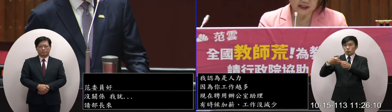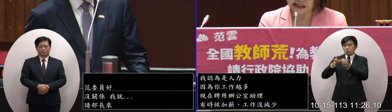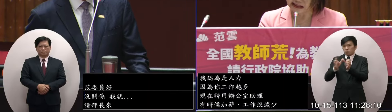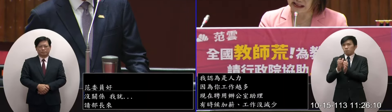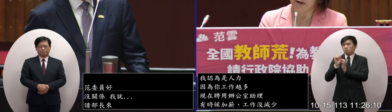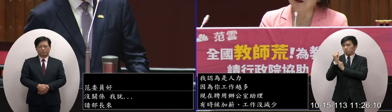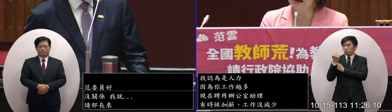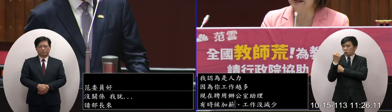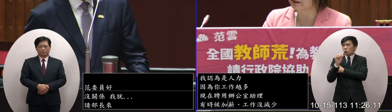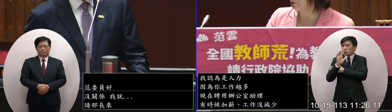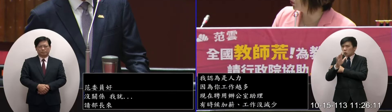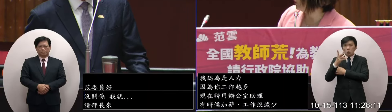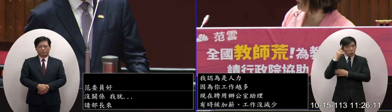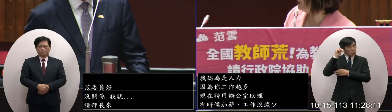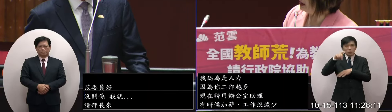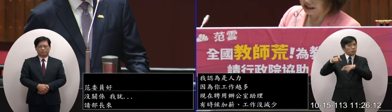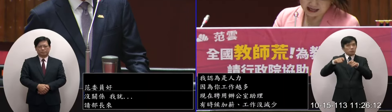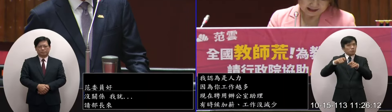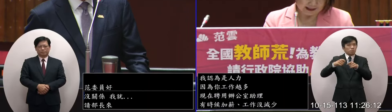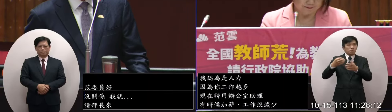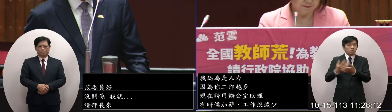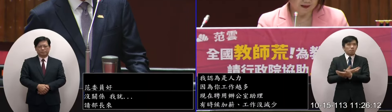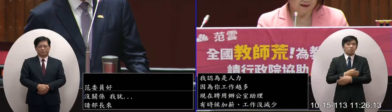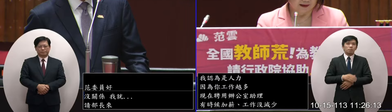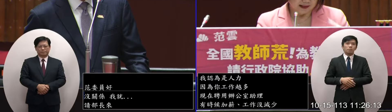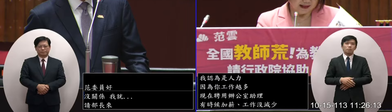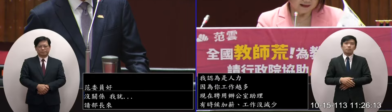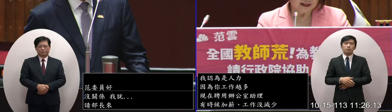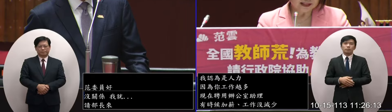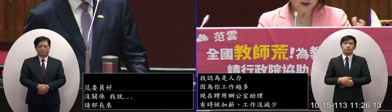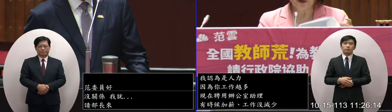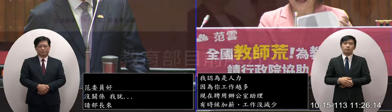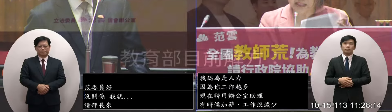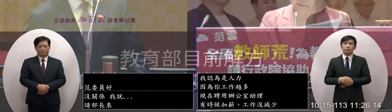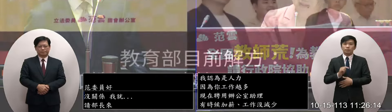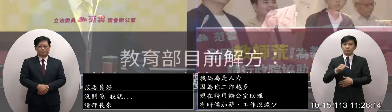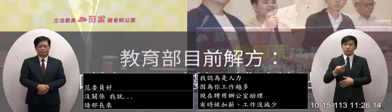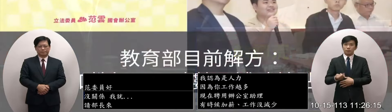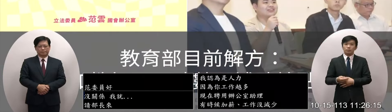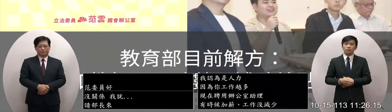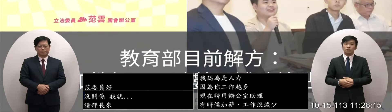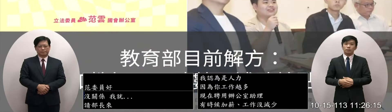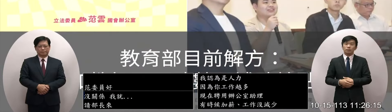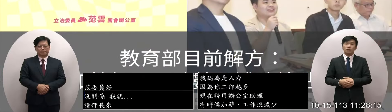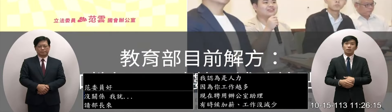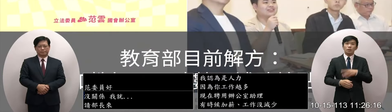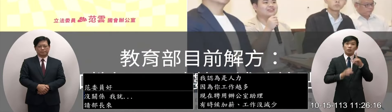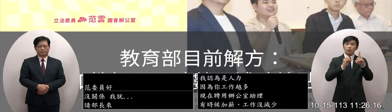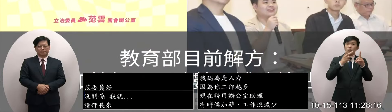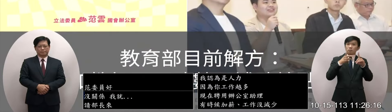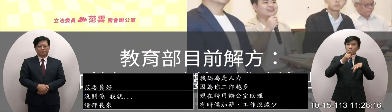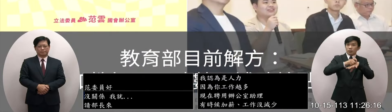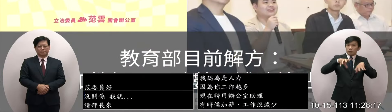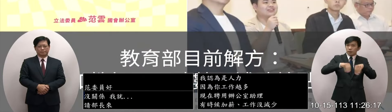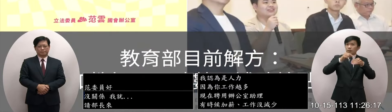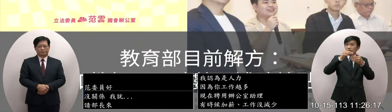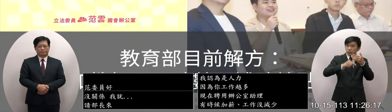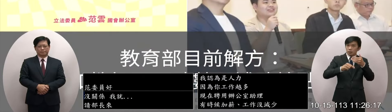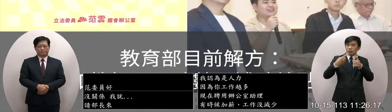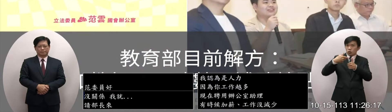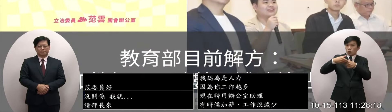可是我觉得这个解方还是不足的哦。下一页，哦，那针对108课纲，教育部也一直在改